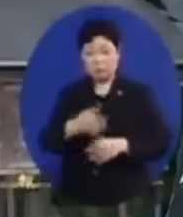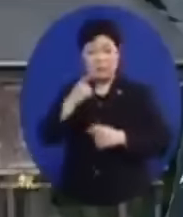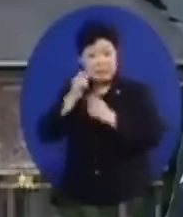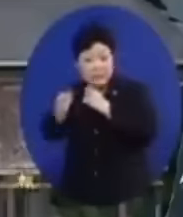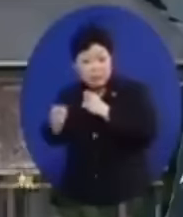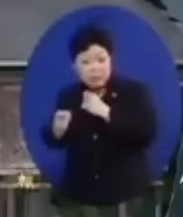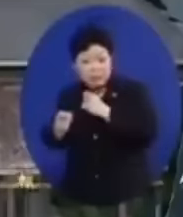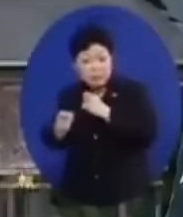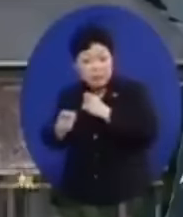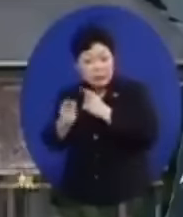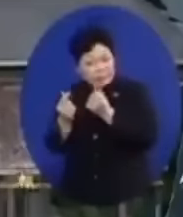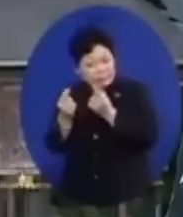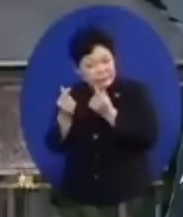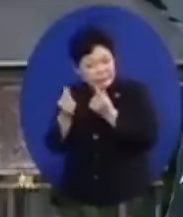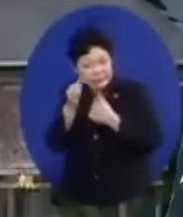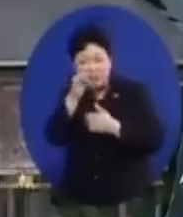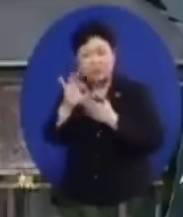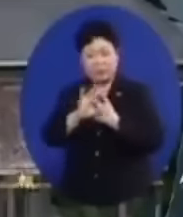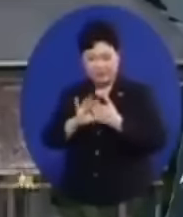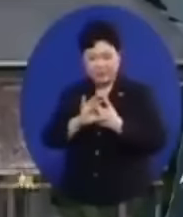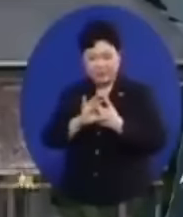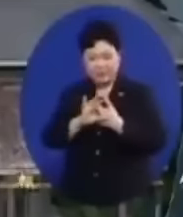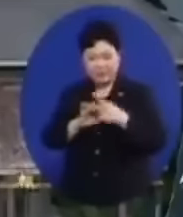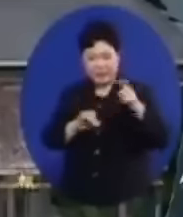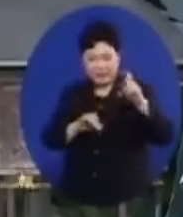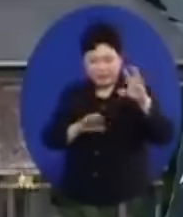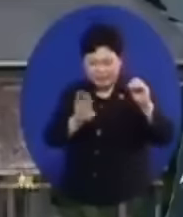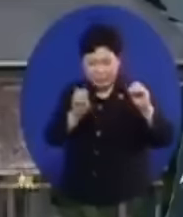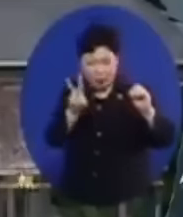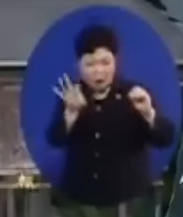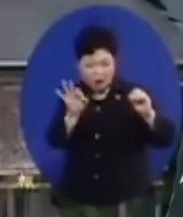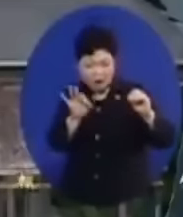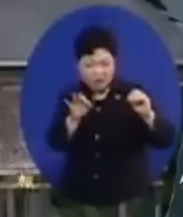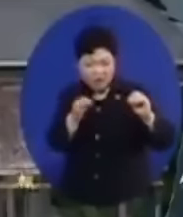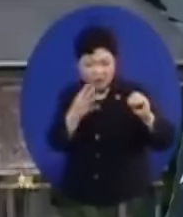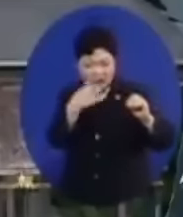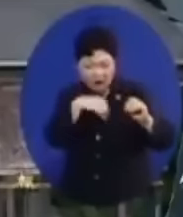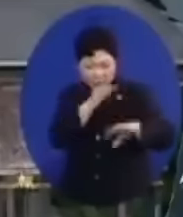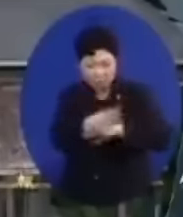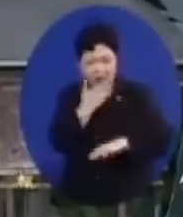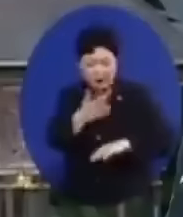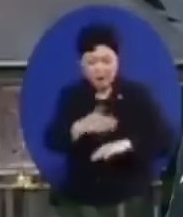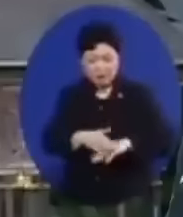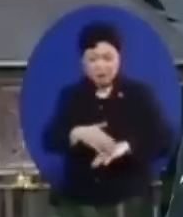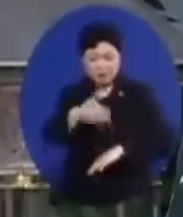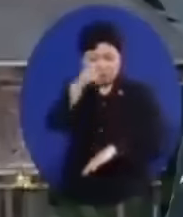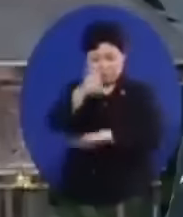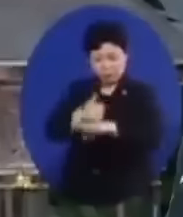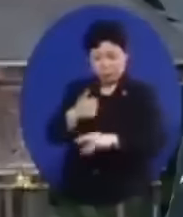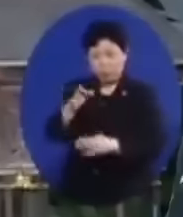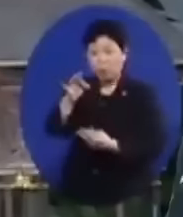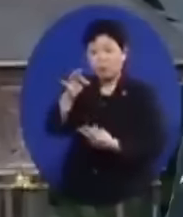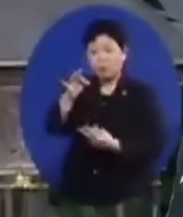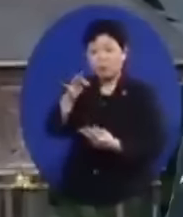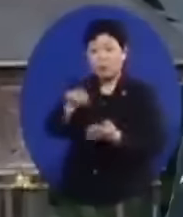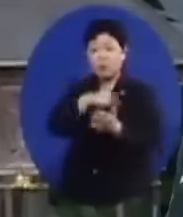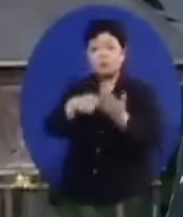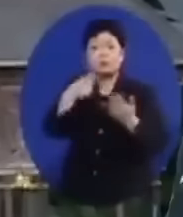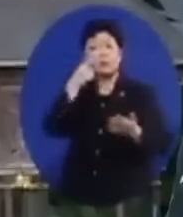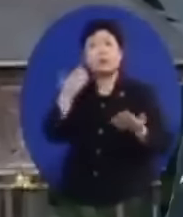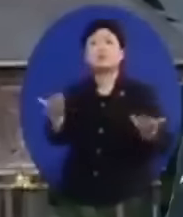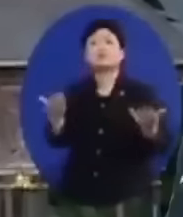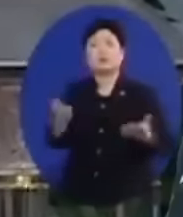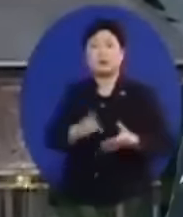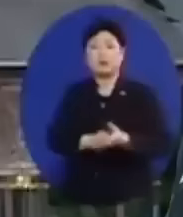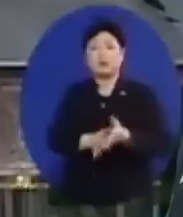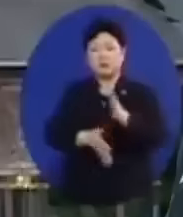사기꾼 비슷한 사람 같으면 10만 평도 샀지요. 사놓고 돈 못 낼 것 같아서 겁이 나가지고서